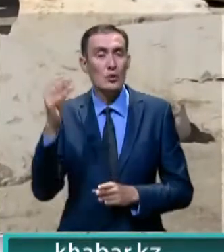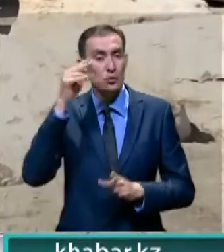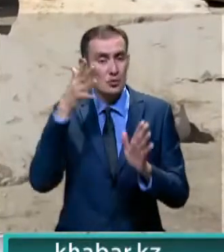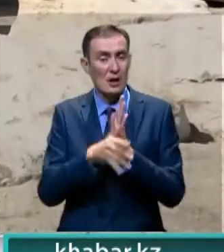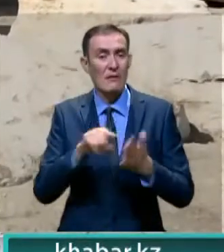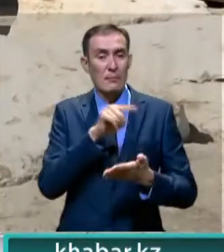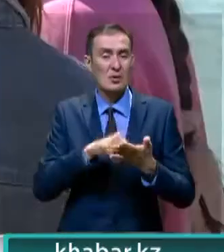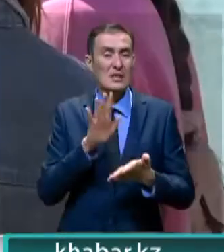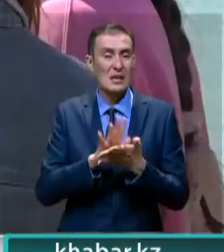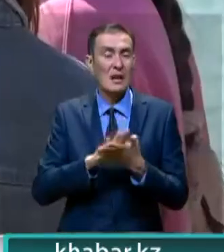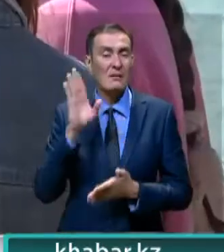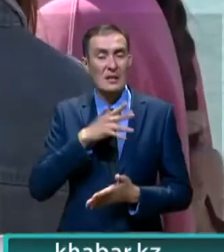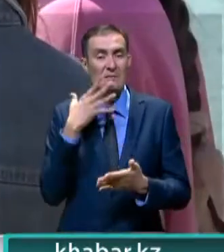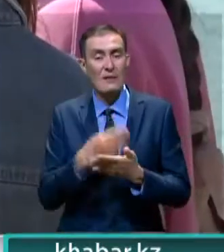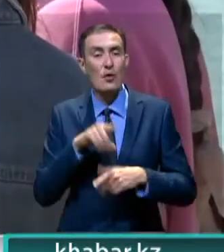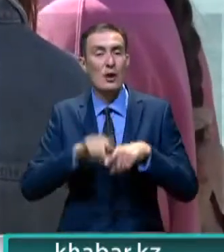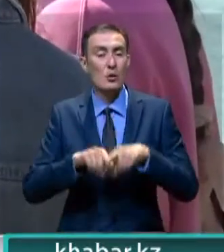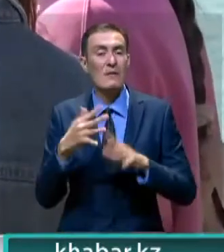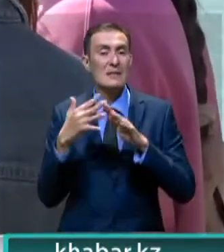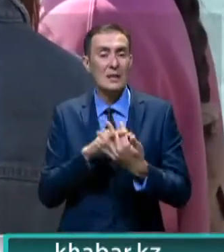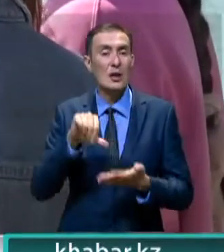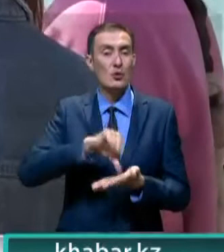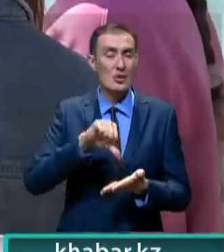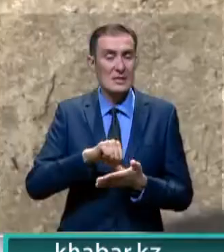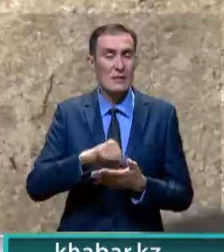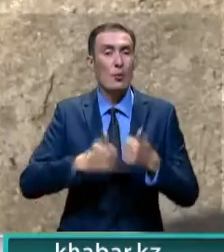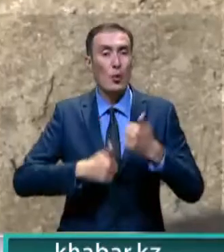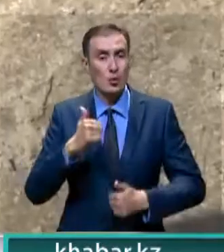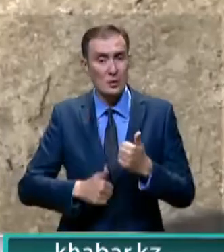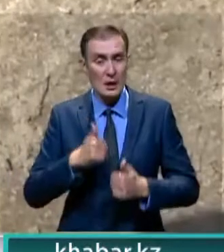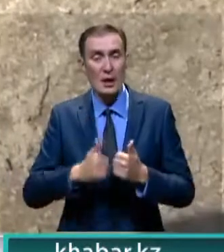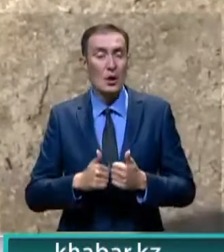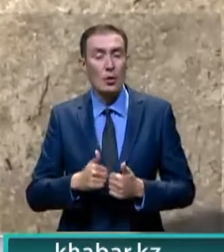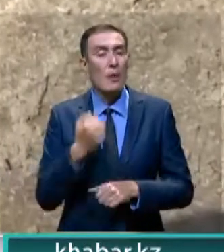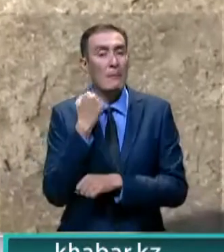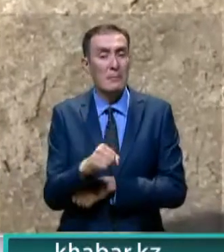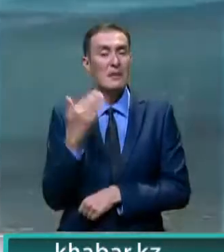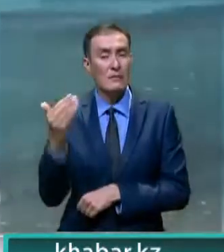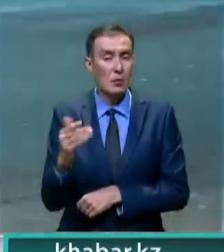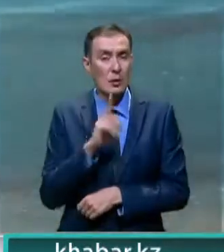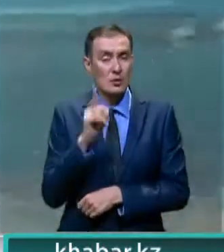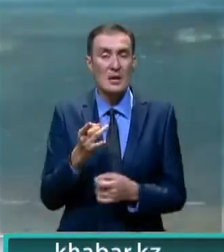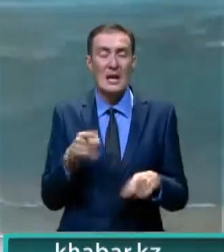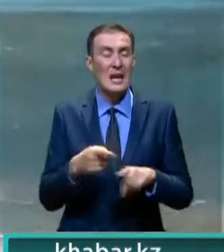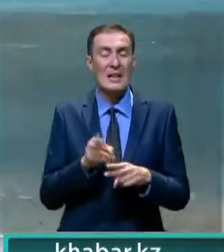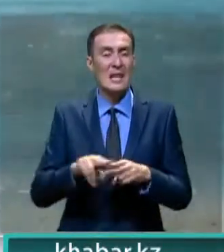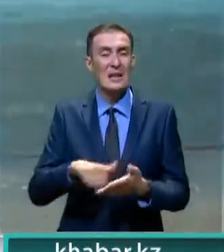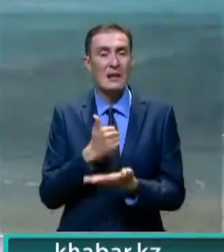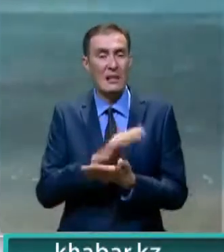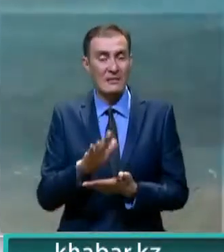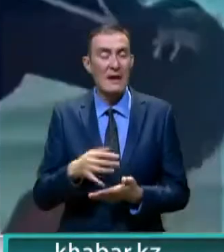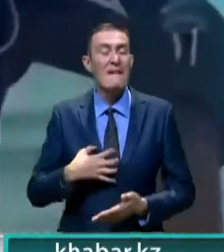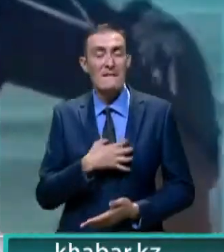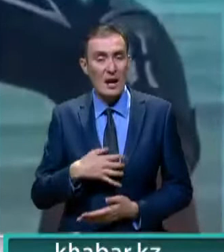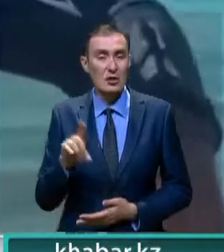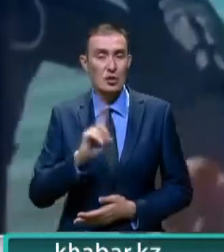вопрос загрязнения акватории своего родного села для участия в областном конкурсе. Но победа в нем для юноши не так важна. Куда важнее,